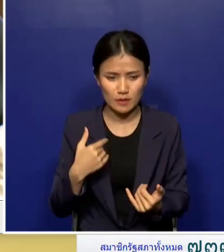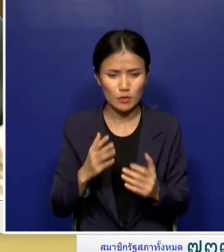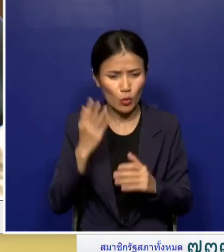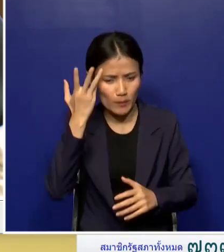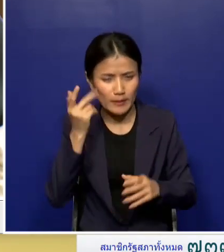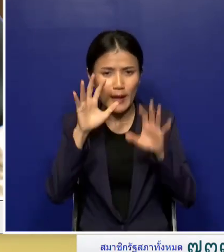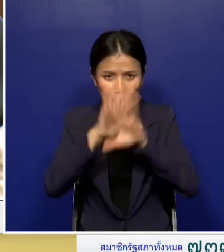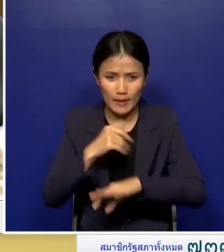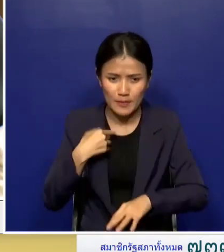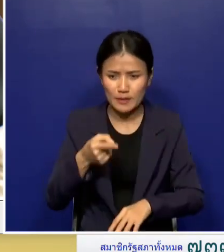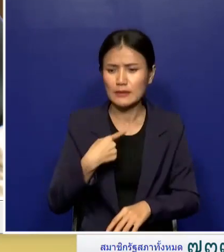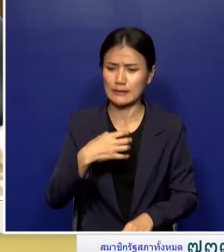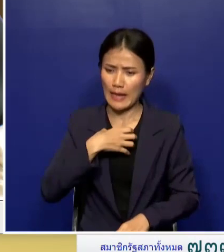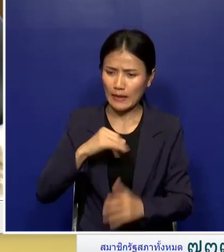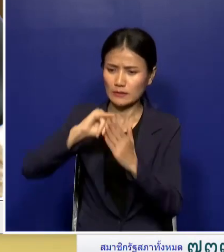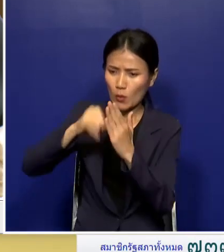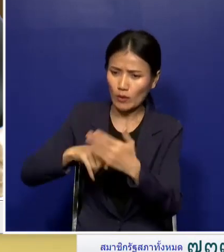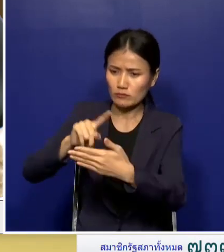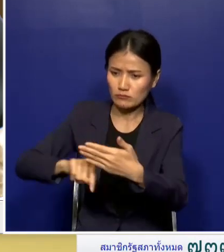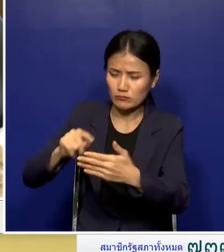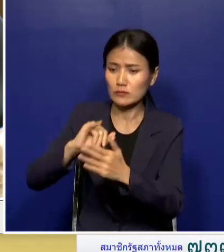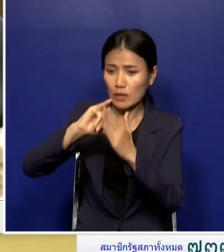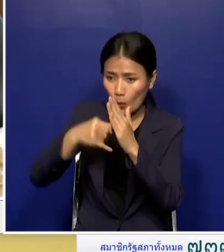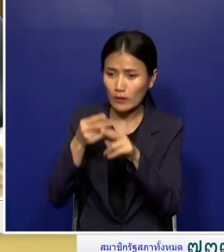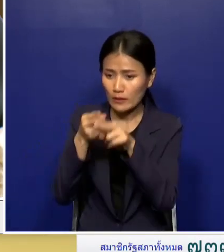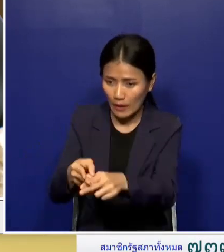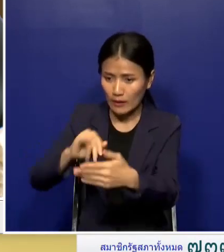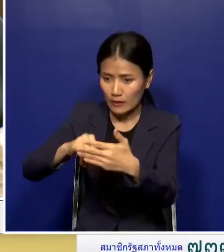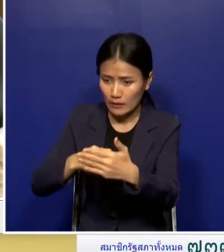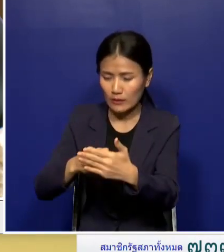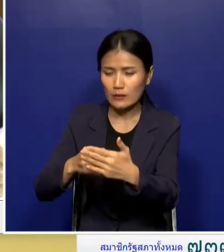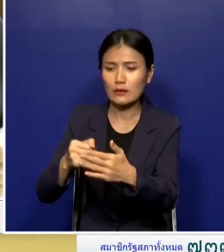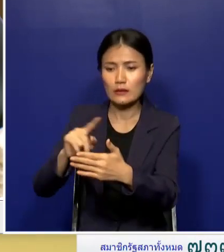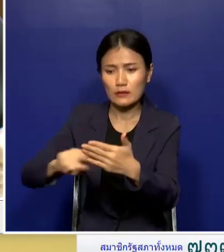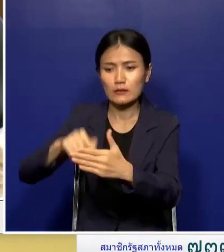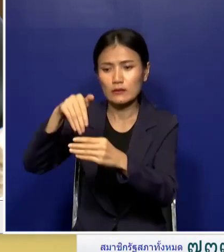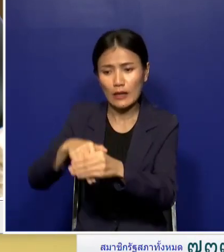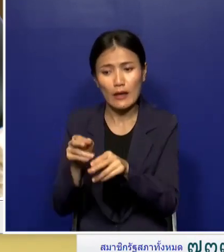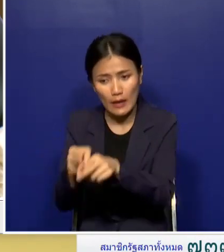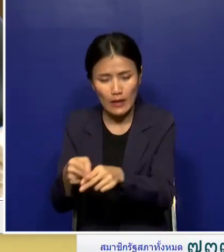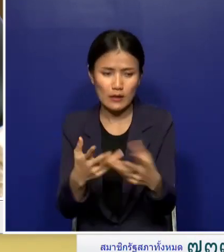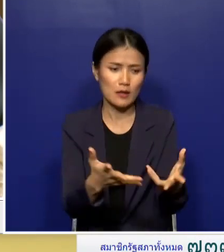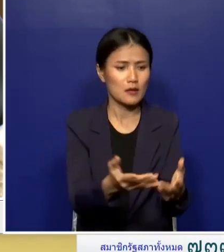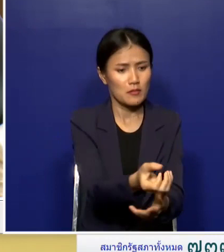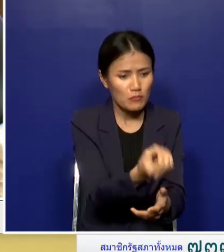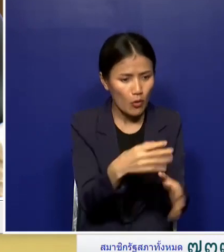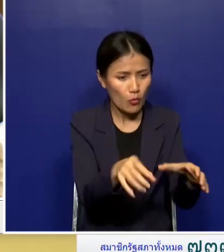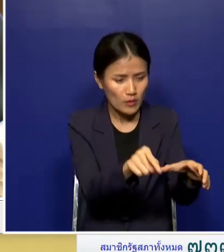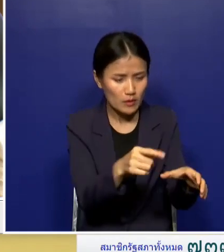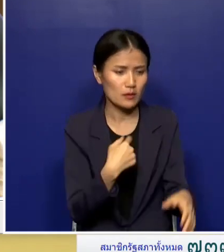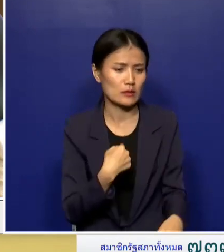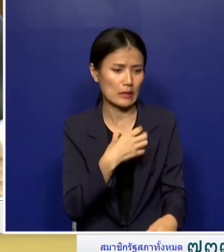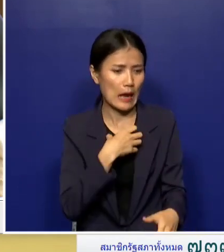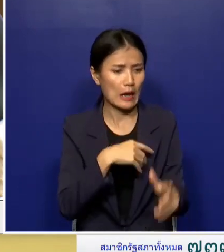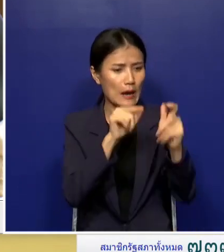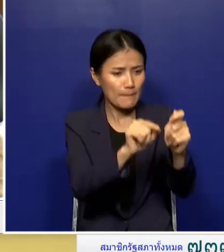เอาจังหวัดเป็นเขตเลือกตั้งกับบางท่านเห็นว่าจะเอาเขตเล็กนะครับพูดกันง่ายๆว่าเขตจังหวัดหรือเขตเล็ก